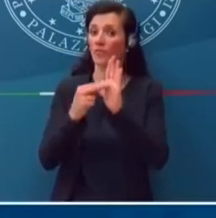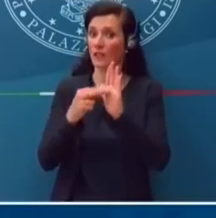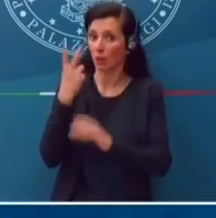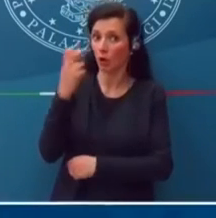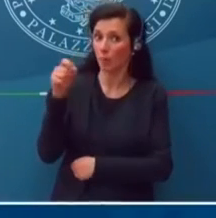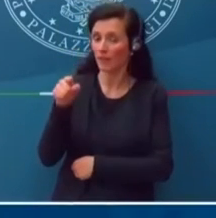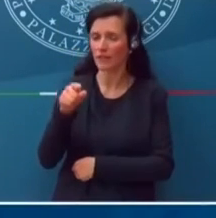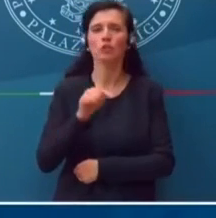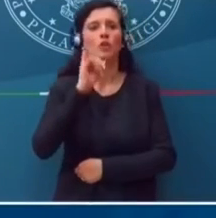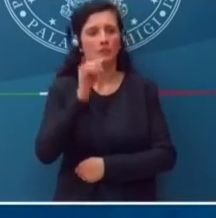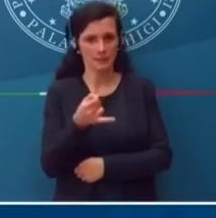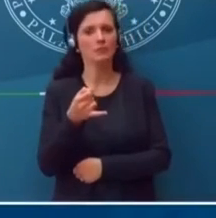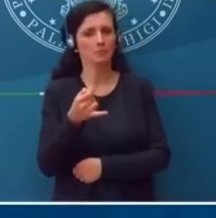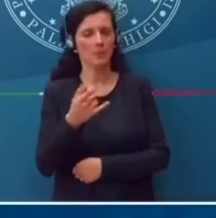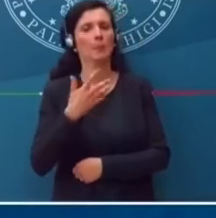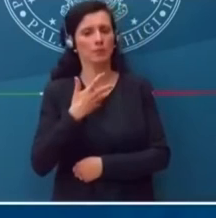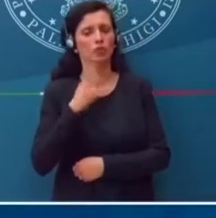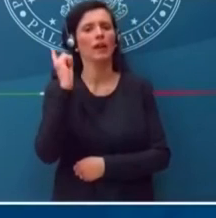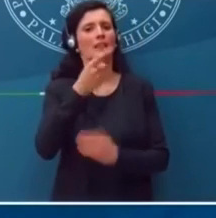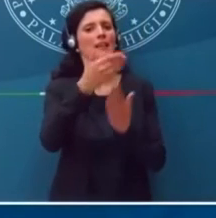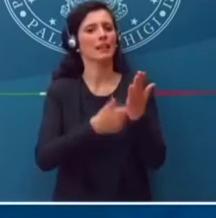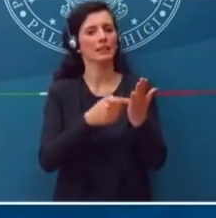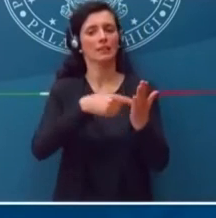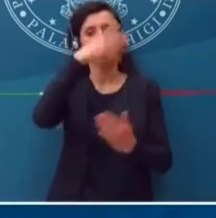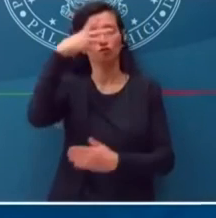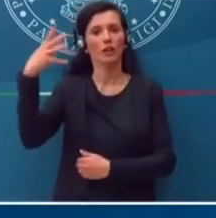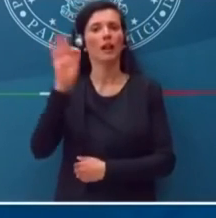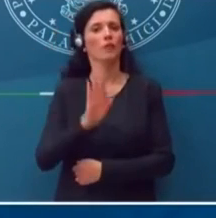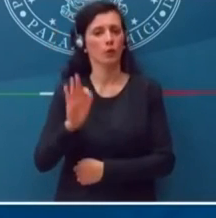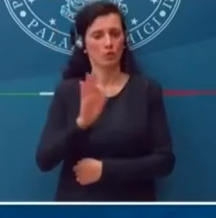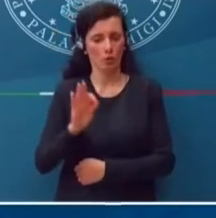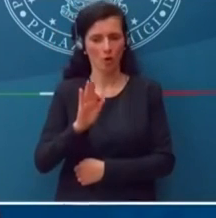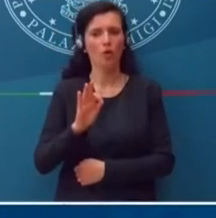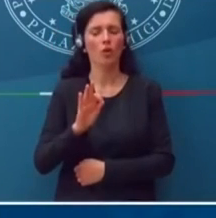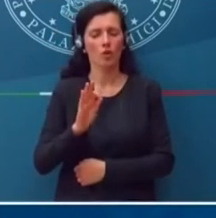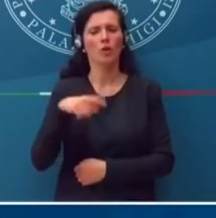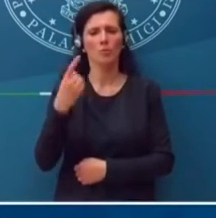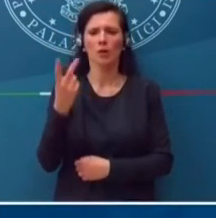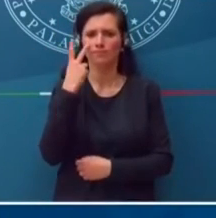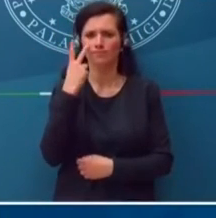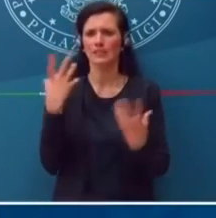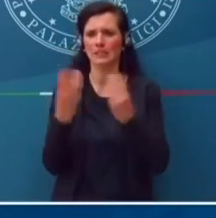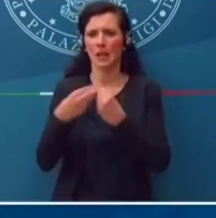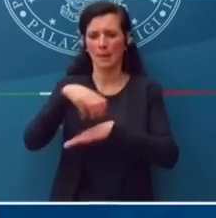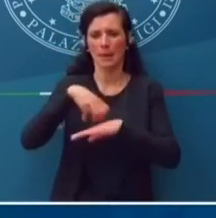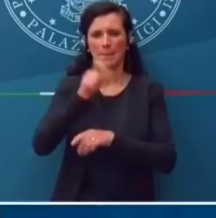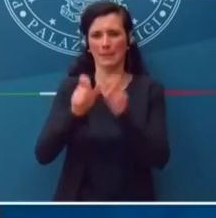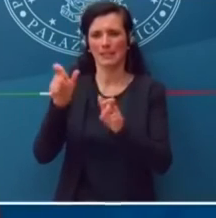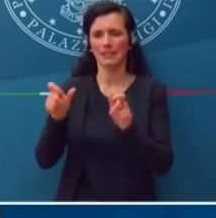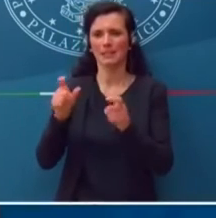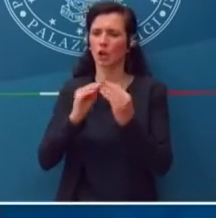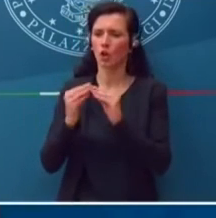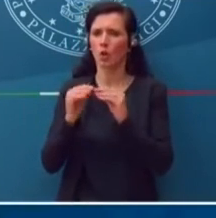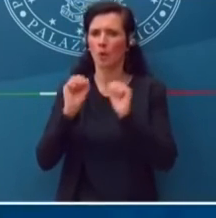Sì, ci sarà, come dicevo prima, ci sarà una direttiva del generale Figliuolo e poi vedremo e ragioneremo con gli altri ministri come inserire